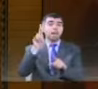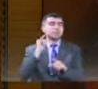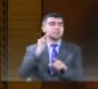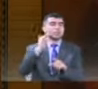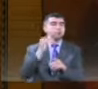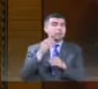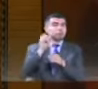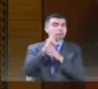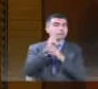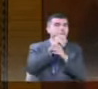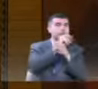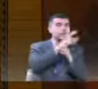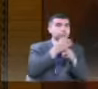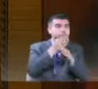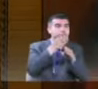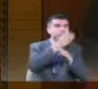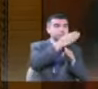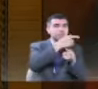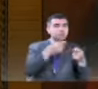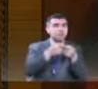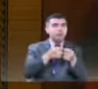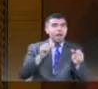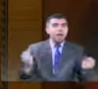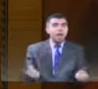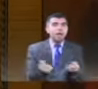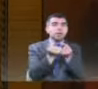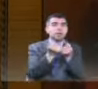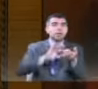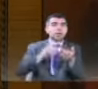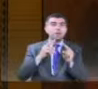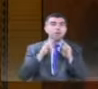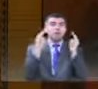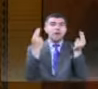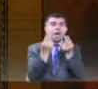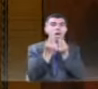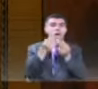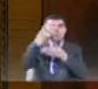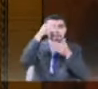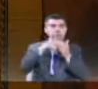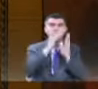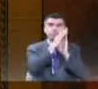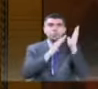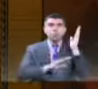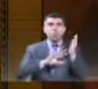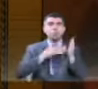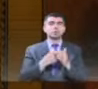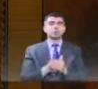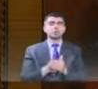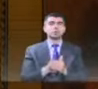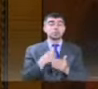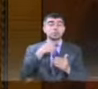الله لتعزيز مكانته ودور المغرب إقليميا وجهويا ودوليا. ولا يخفى